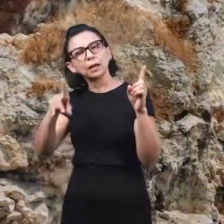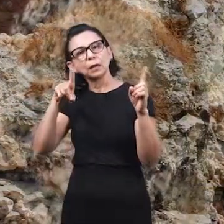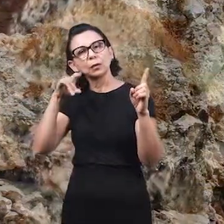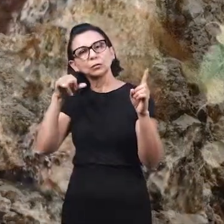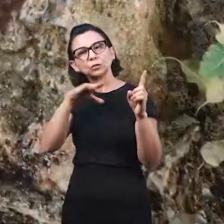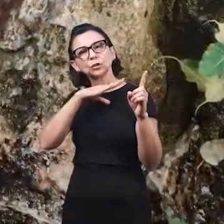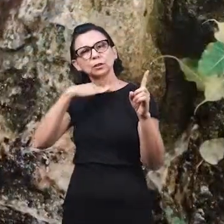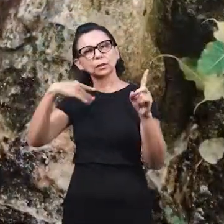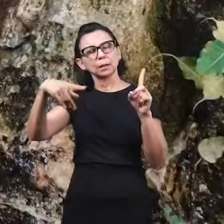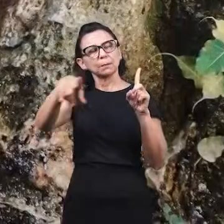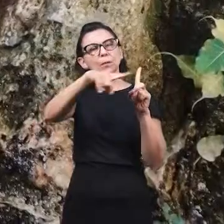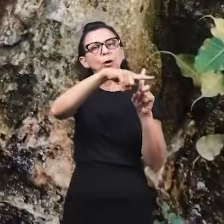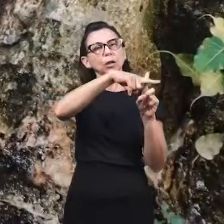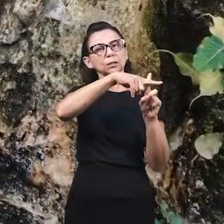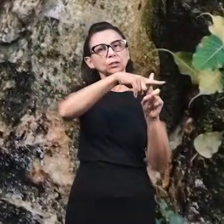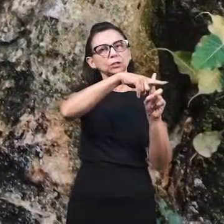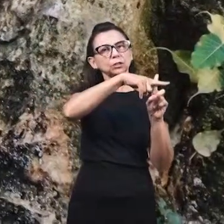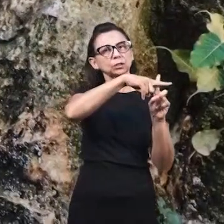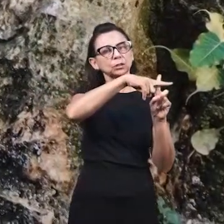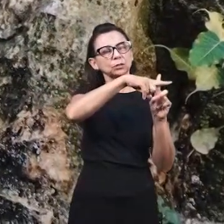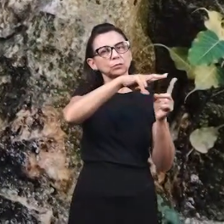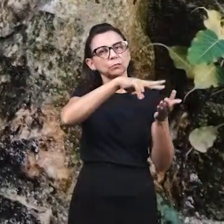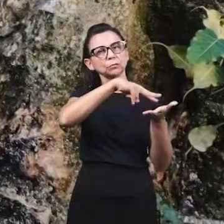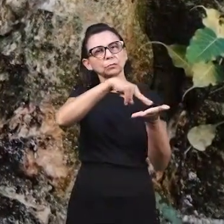Вся земля поколебалась.